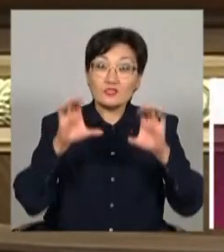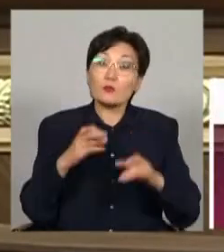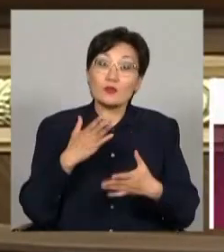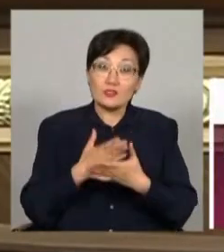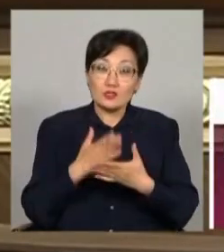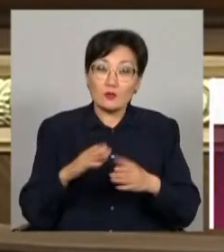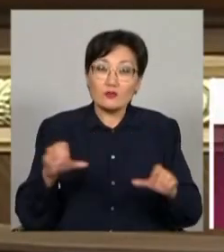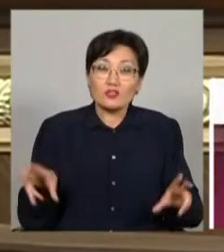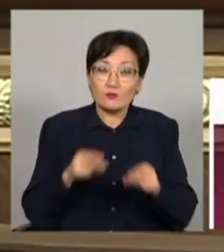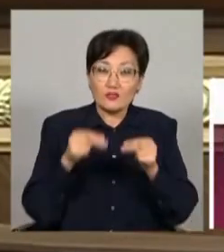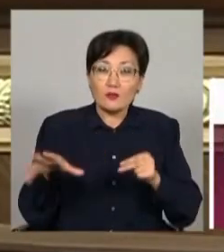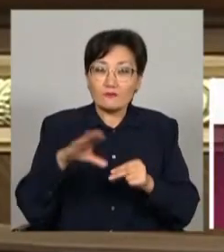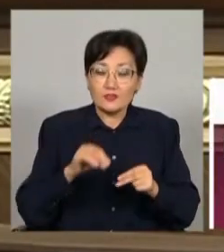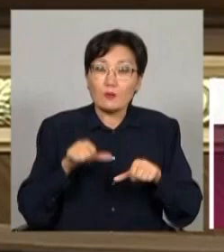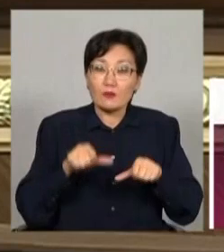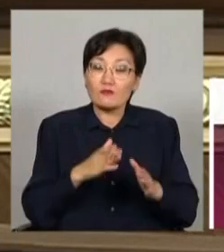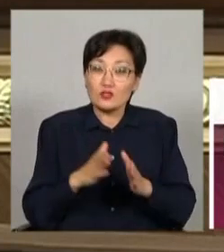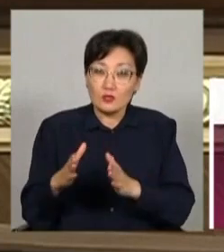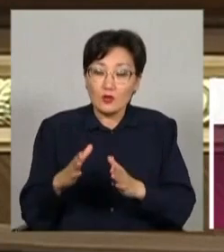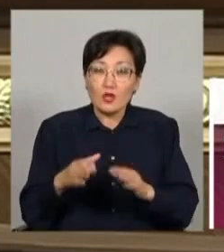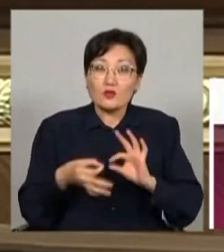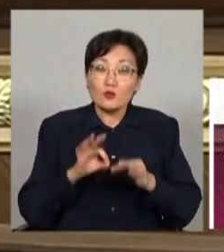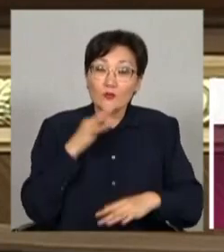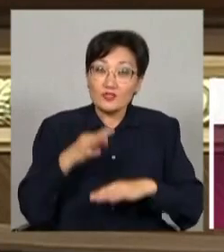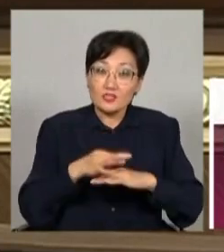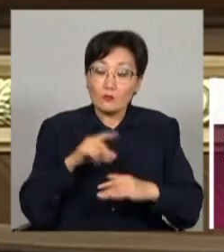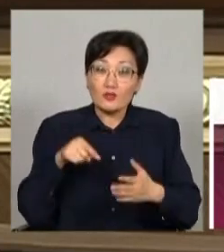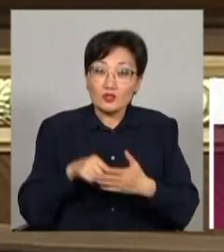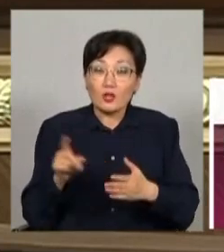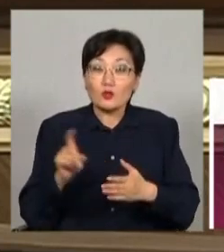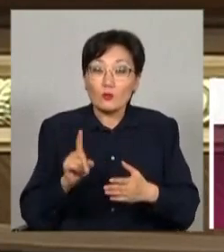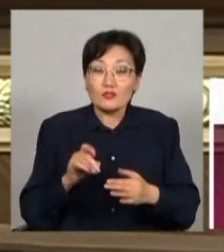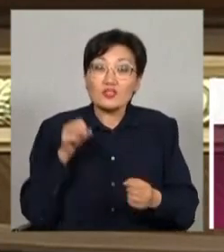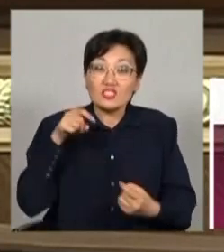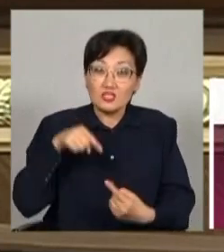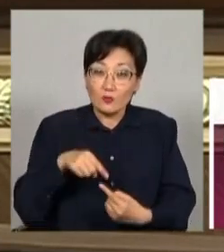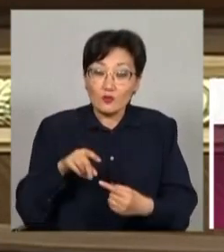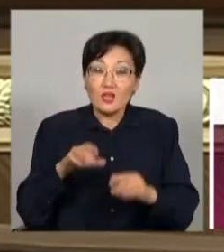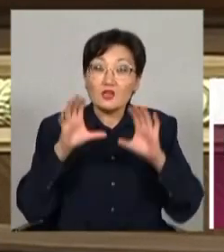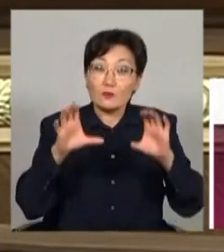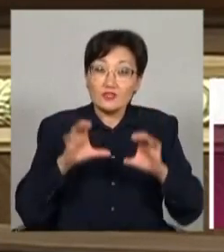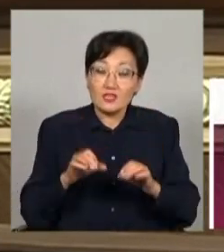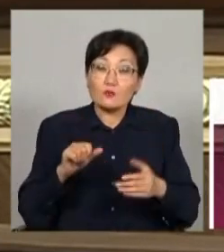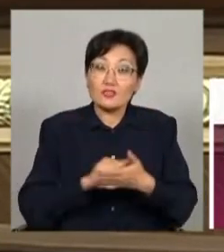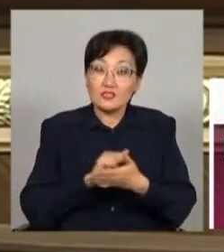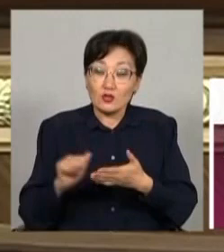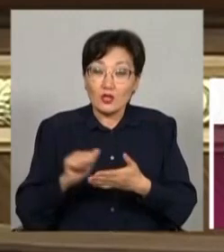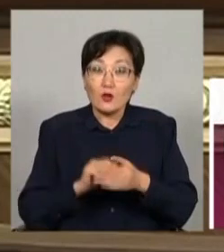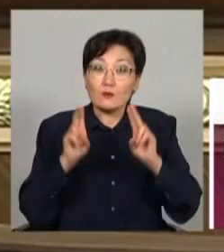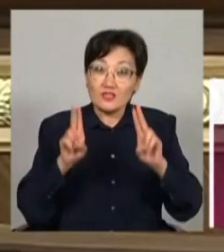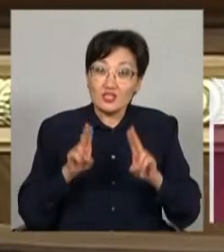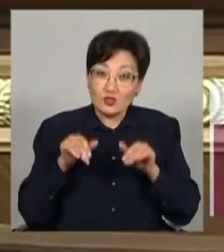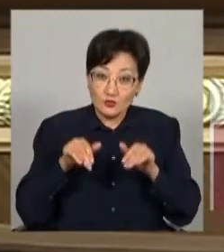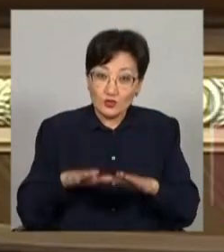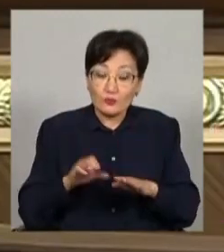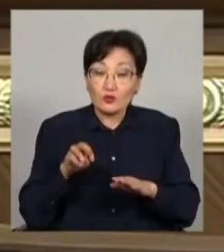опорой всей правовой системы но сложно ответить на вопрос о том соответствует ли законные акты или определенные решения